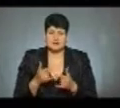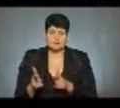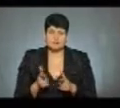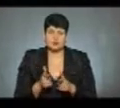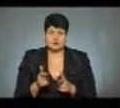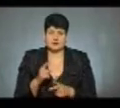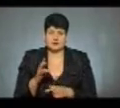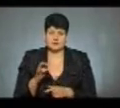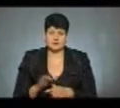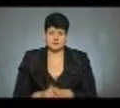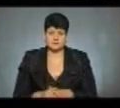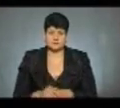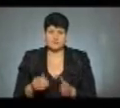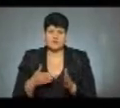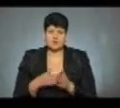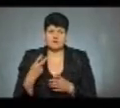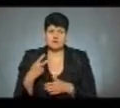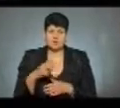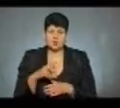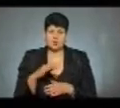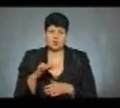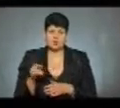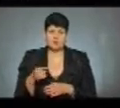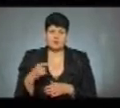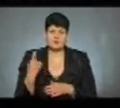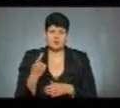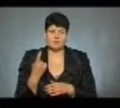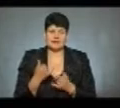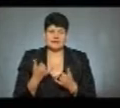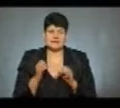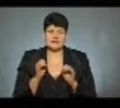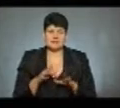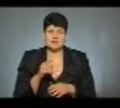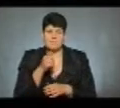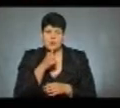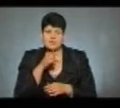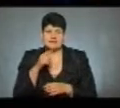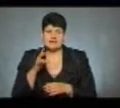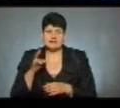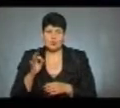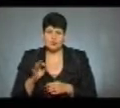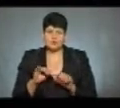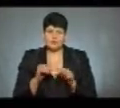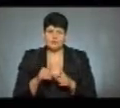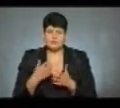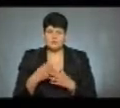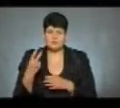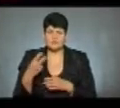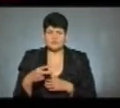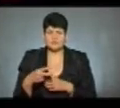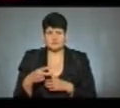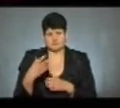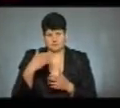на ЗНО. До 20 лютого в Тернопільській області для здачі пробного ЗНО сформують близько 25